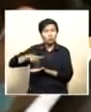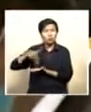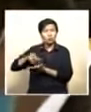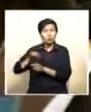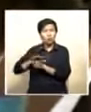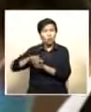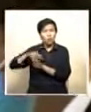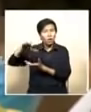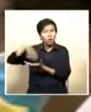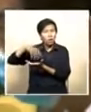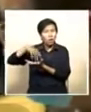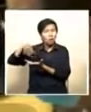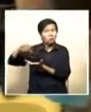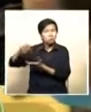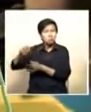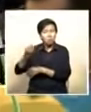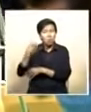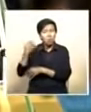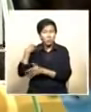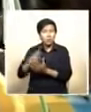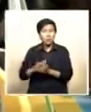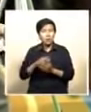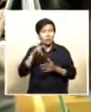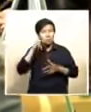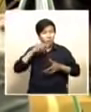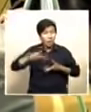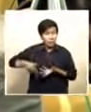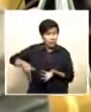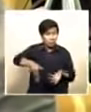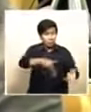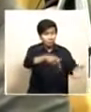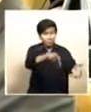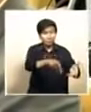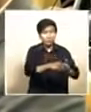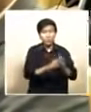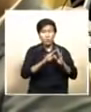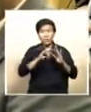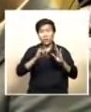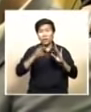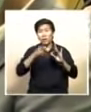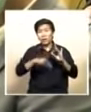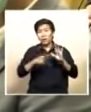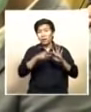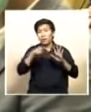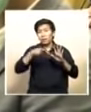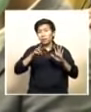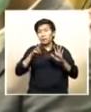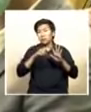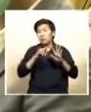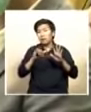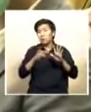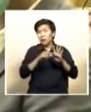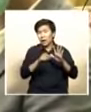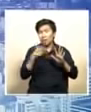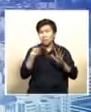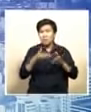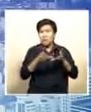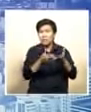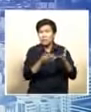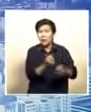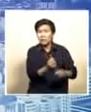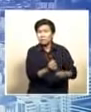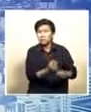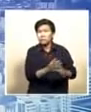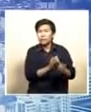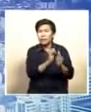กันหรือแม้แต่สวมหน้ากากอนามัยแต่ก็ยังมีการติดต่อสื่อสารระห